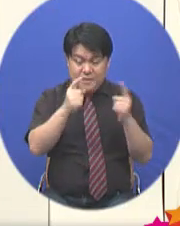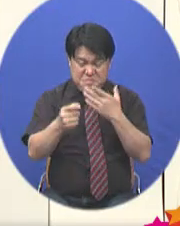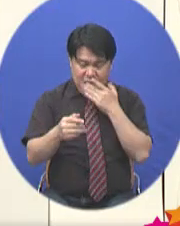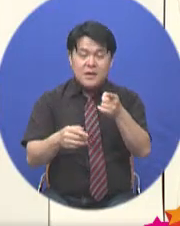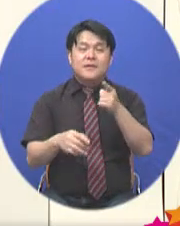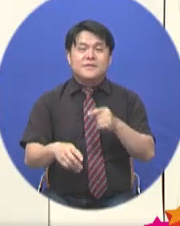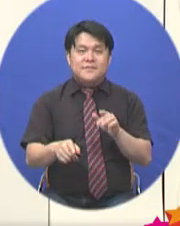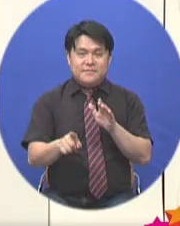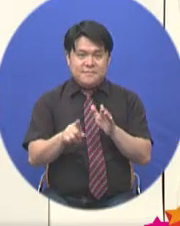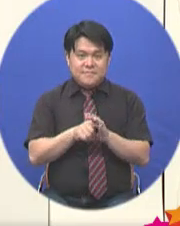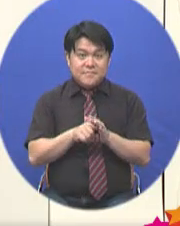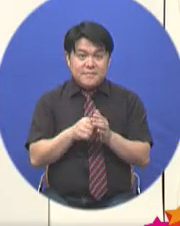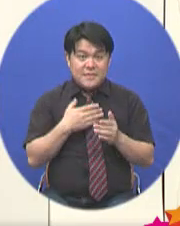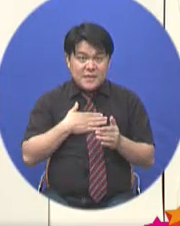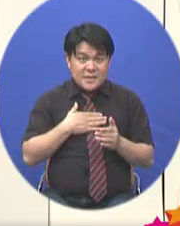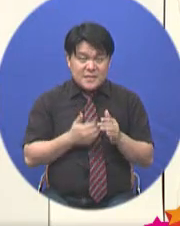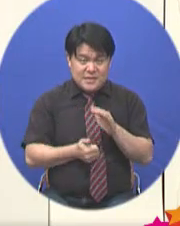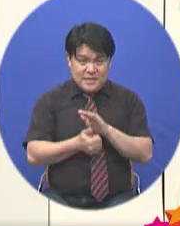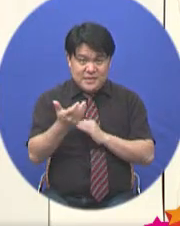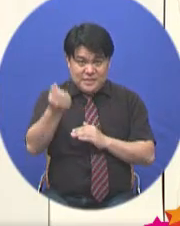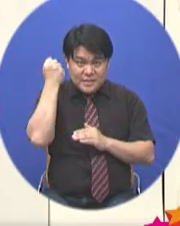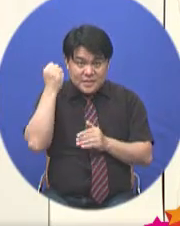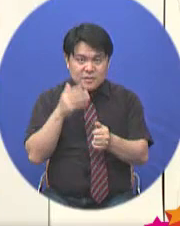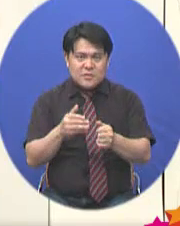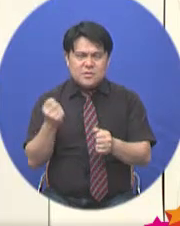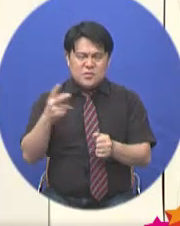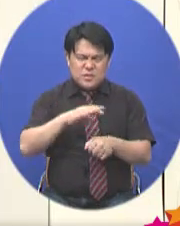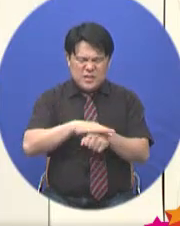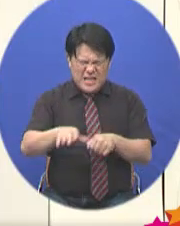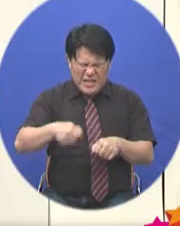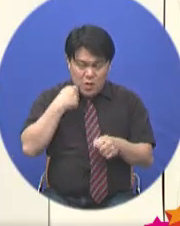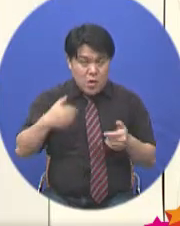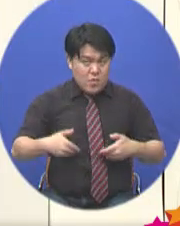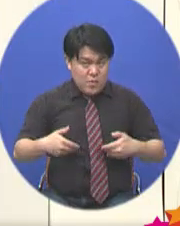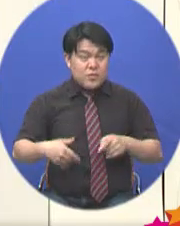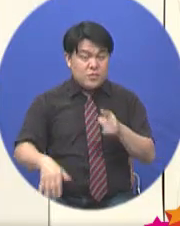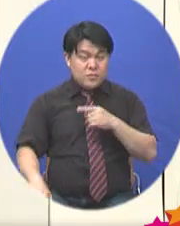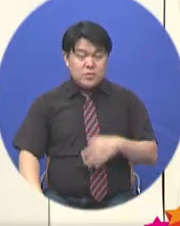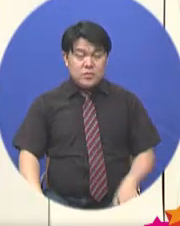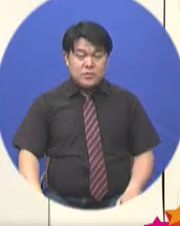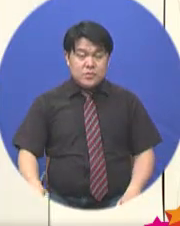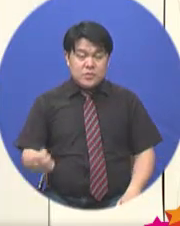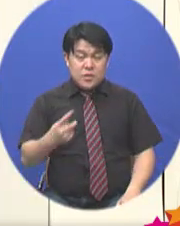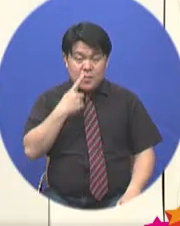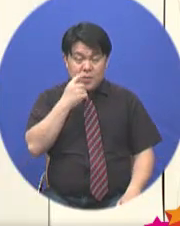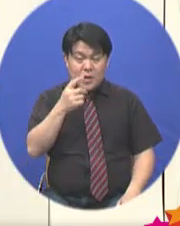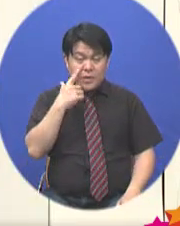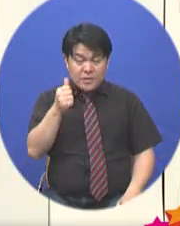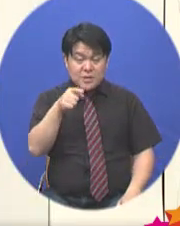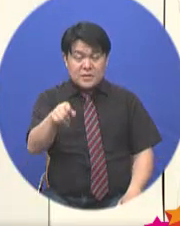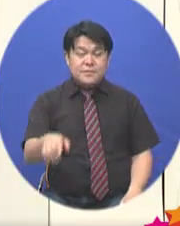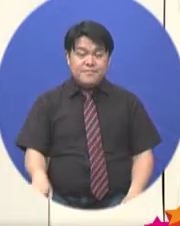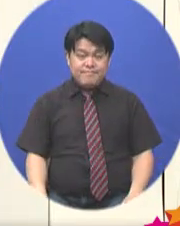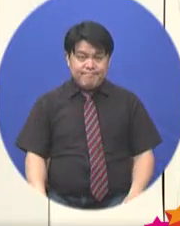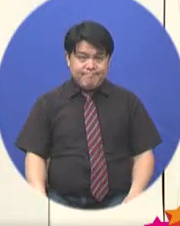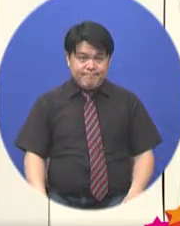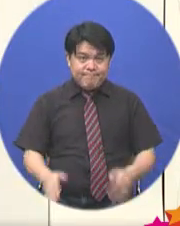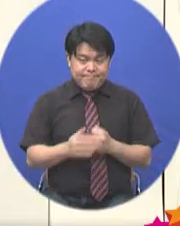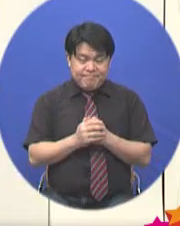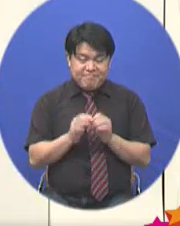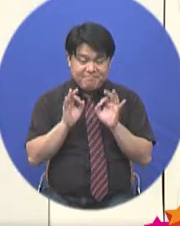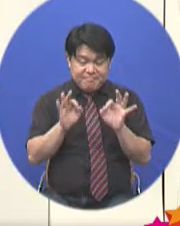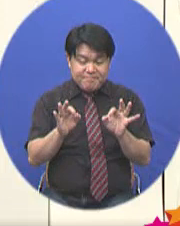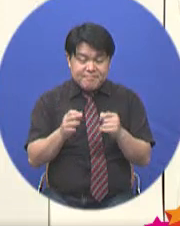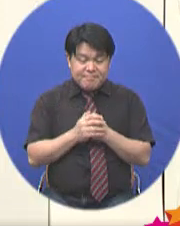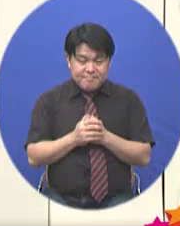가지세요. 네. 잘 드셔야 돼요. 그럼요. 그래도 진짜 멋지신 아버님이세요. 왜냐면 네.